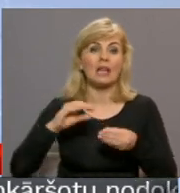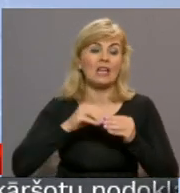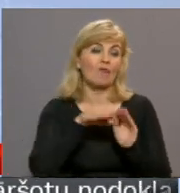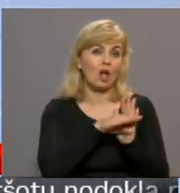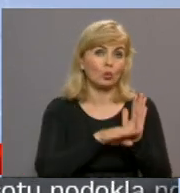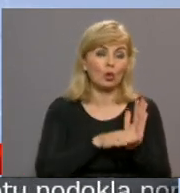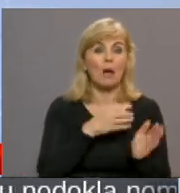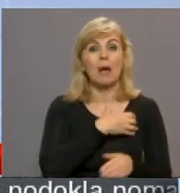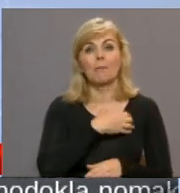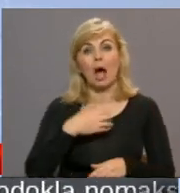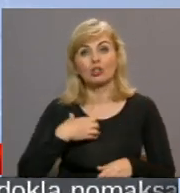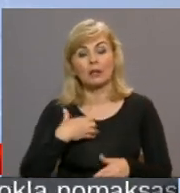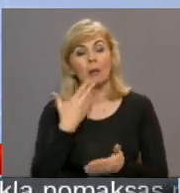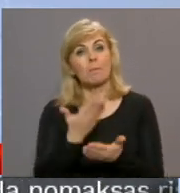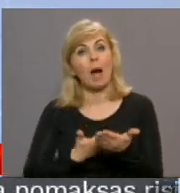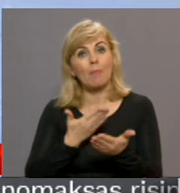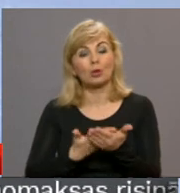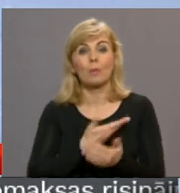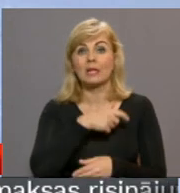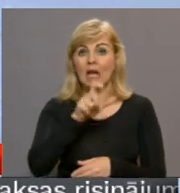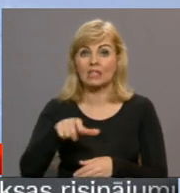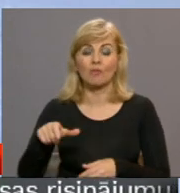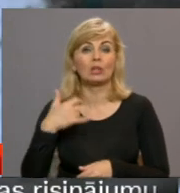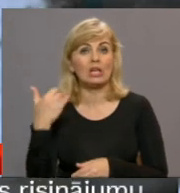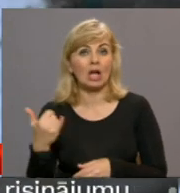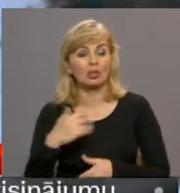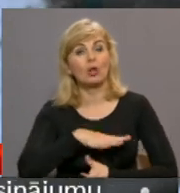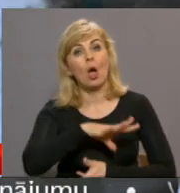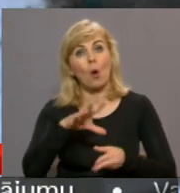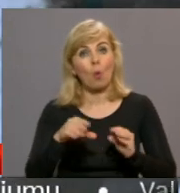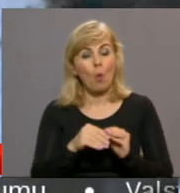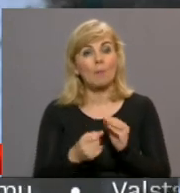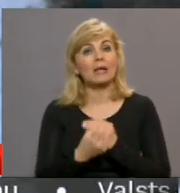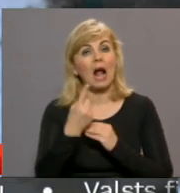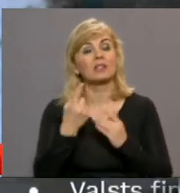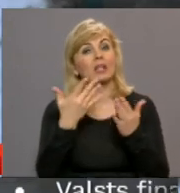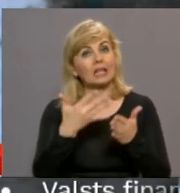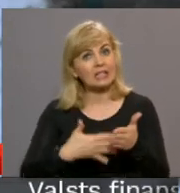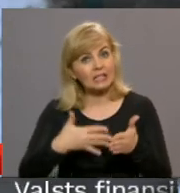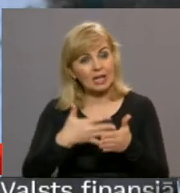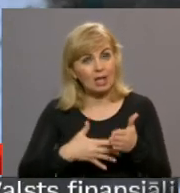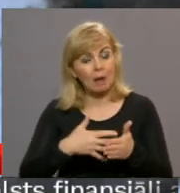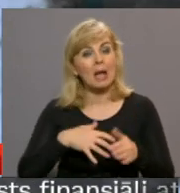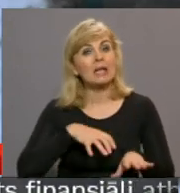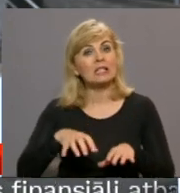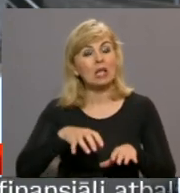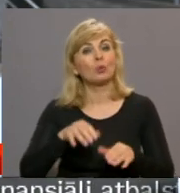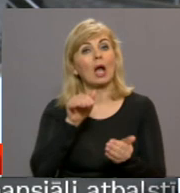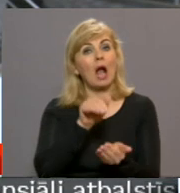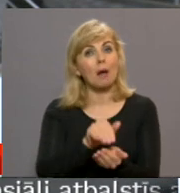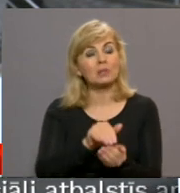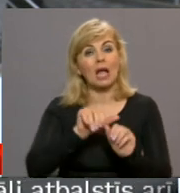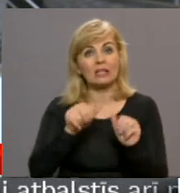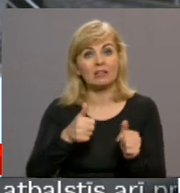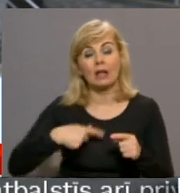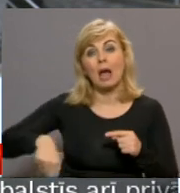par pašvaldībām un pamatojoties uz iedzīvotāju interesēm kopīgi rast risinājumu dzīvnieku kapsētas izveidei. Parasti